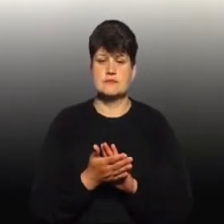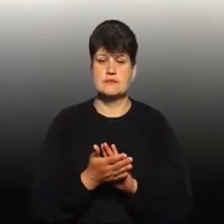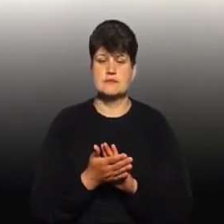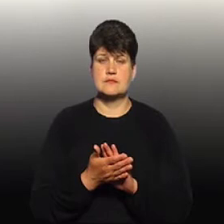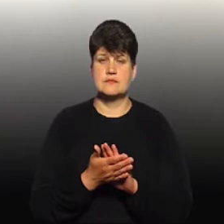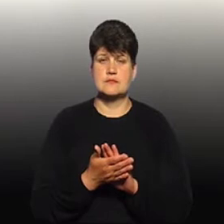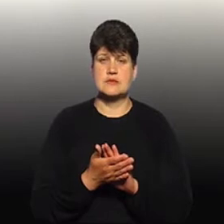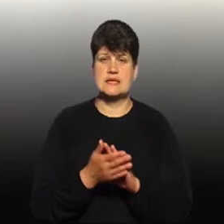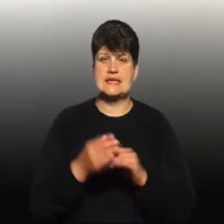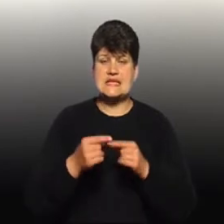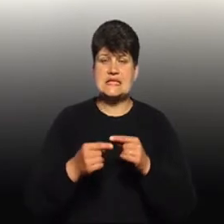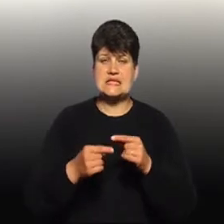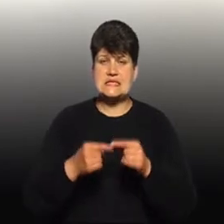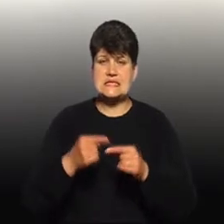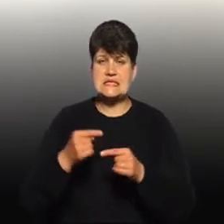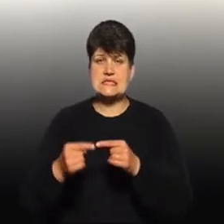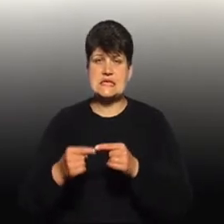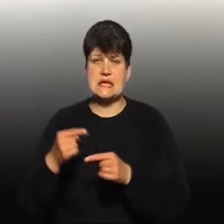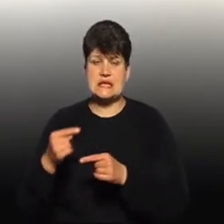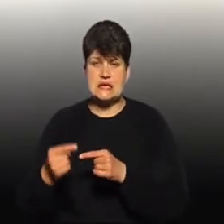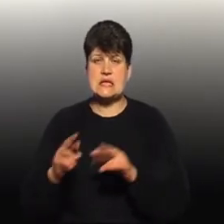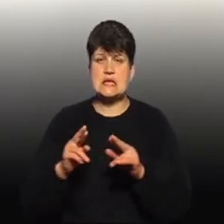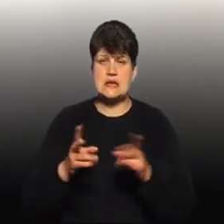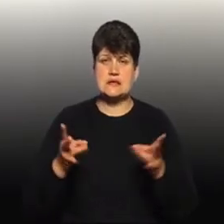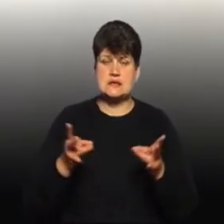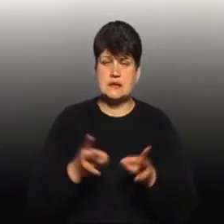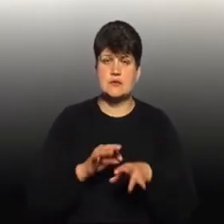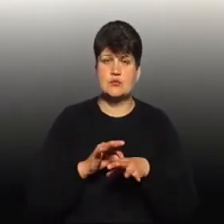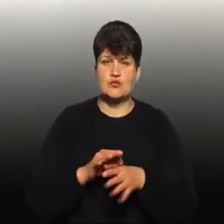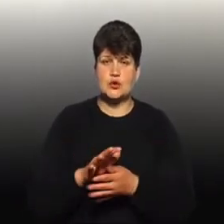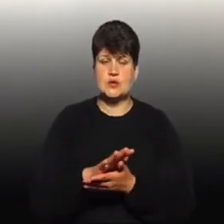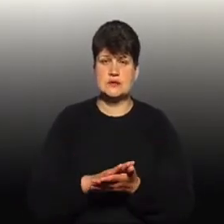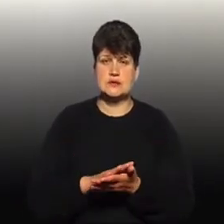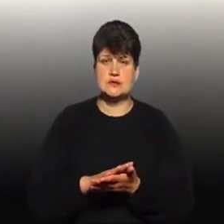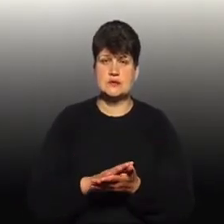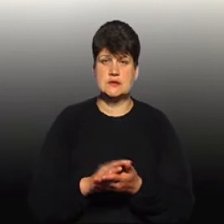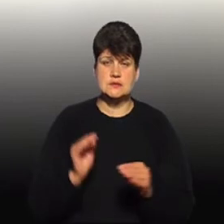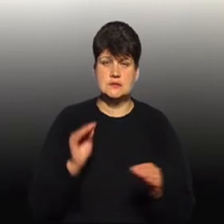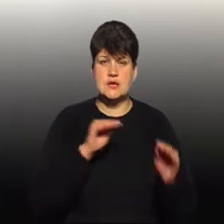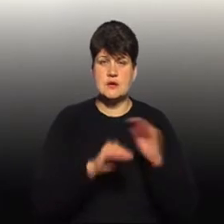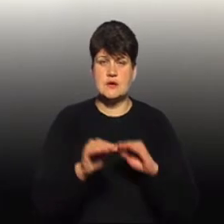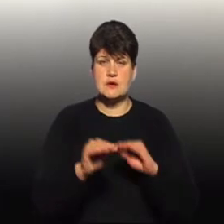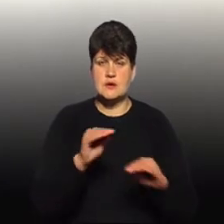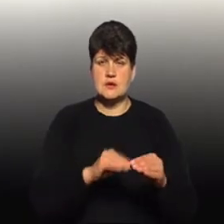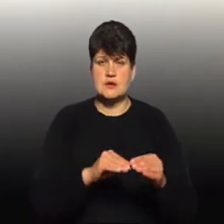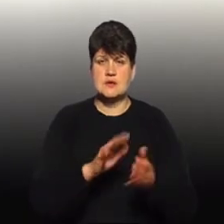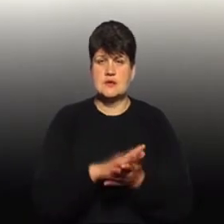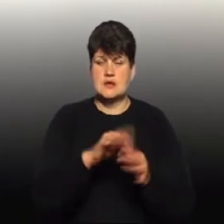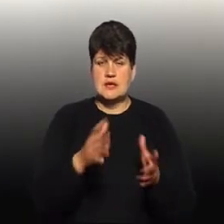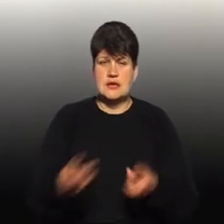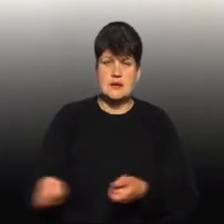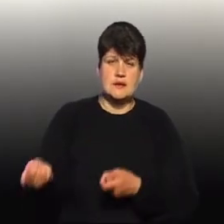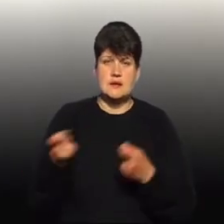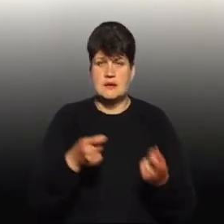цикли, як повинно здійснюватись утилізація оцих побутових відходів, угу, які звозять безпосередньо